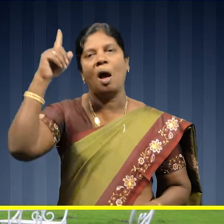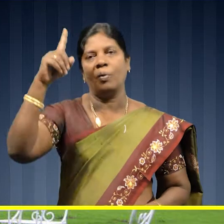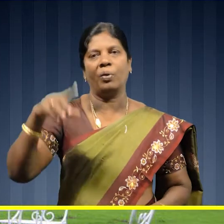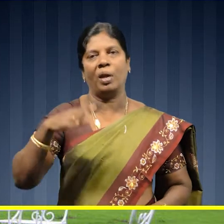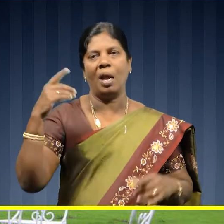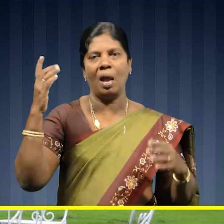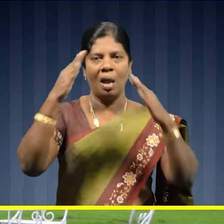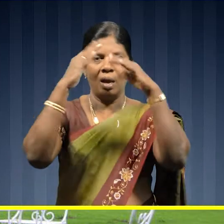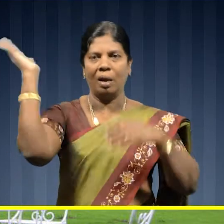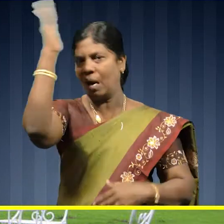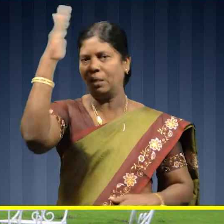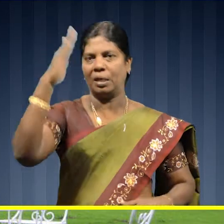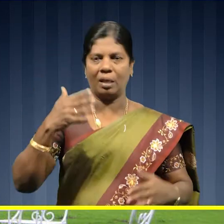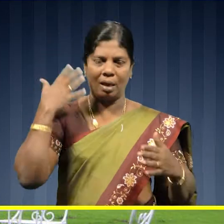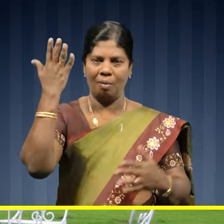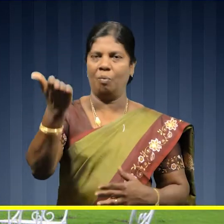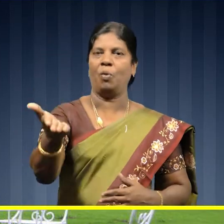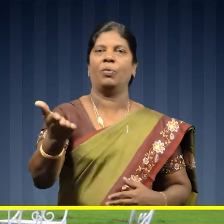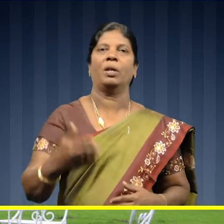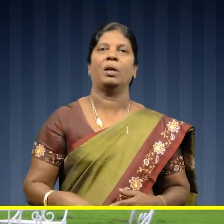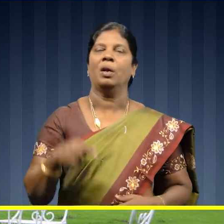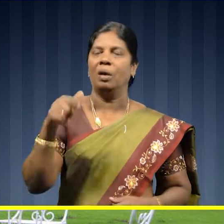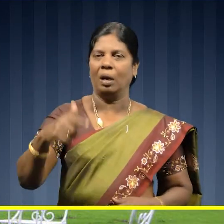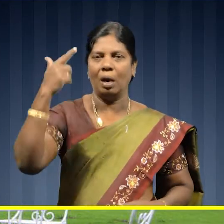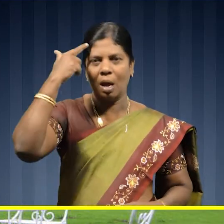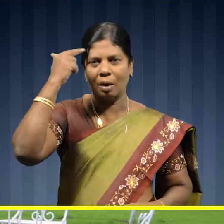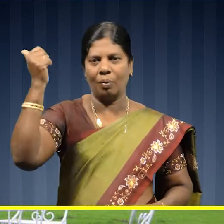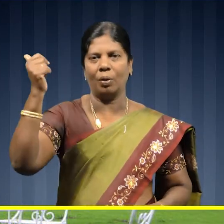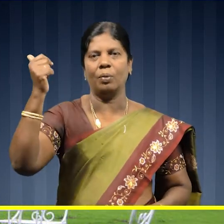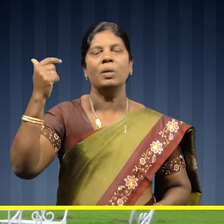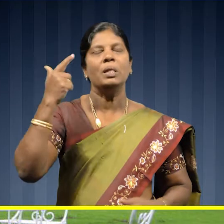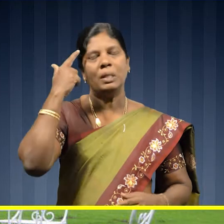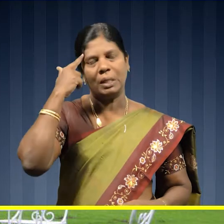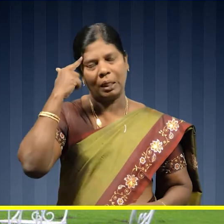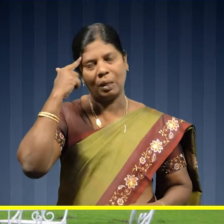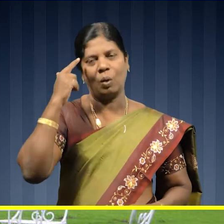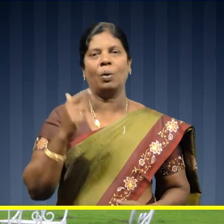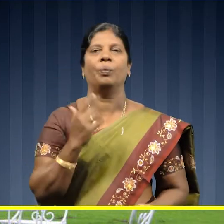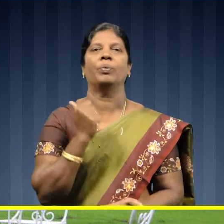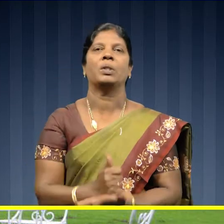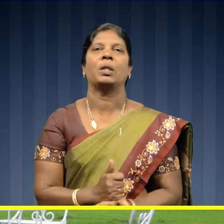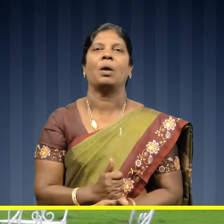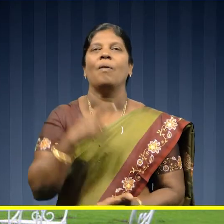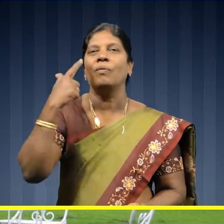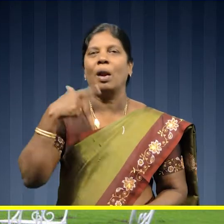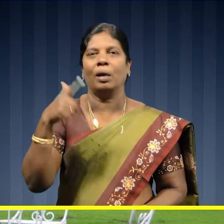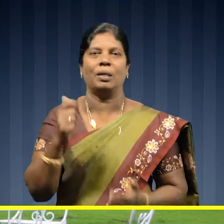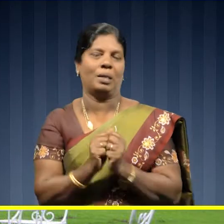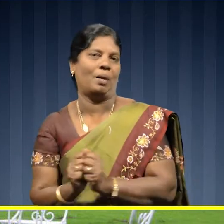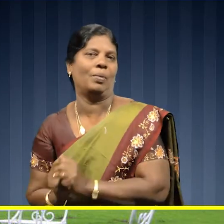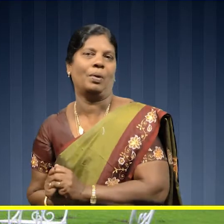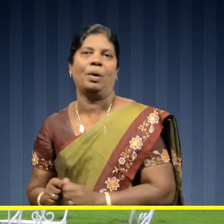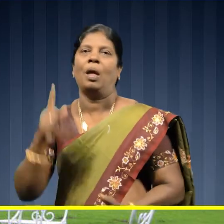முடியாது. அவருடைய ராஜ்யத்தை அடைவதற்கு நீங்கள் சுய அறிவோடும் சித்தத்தோடும்